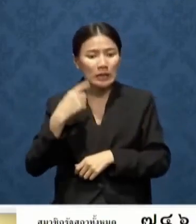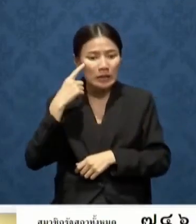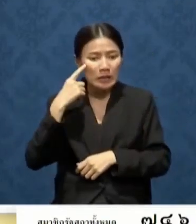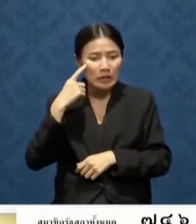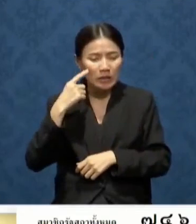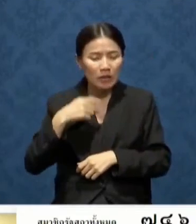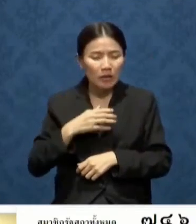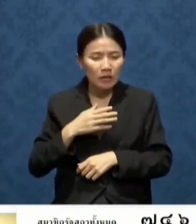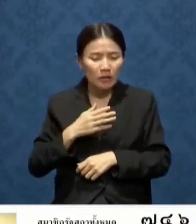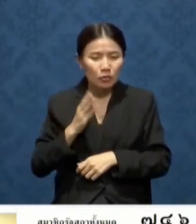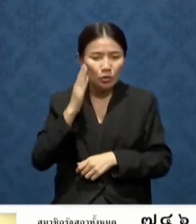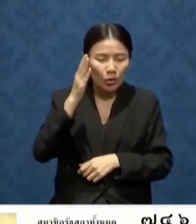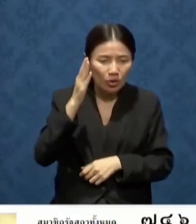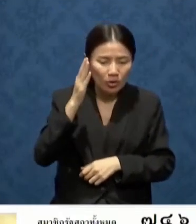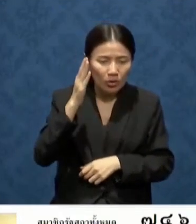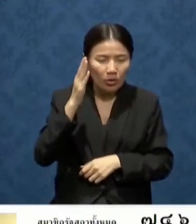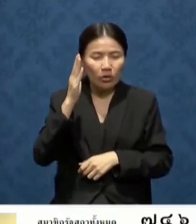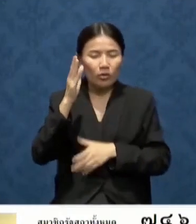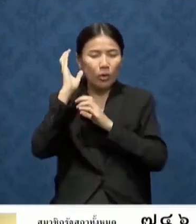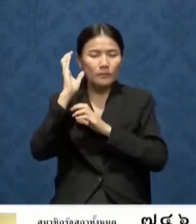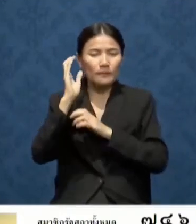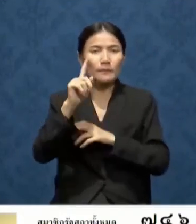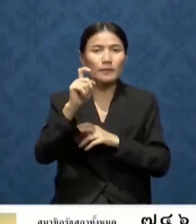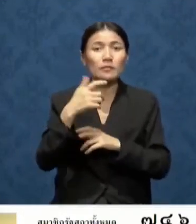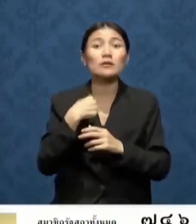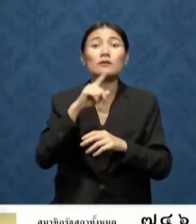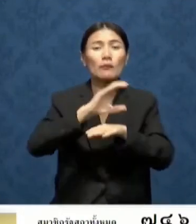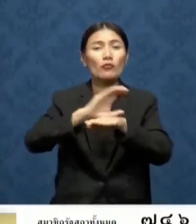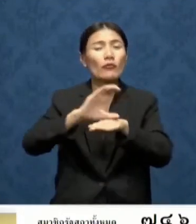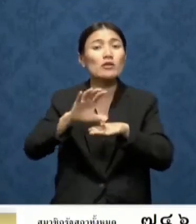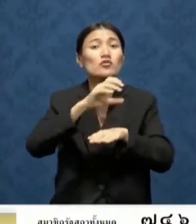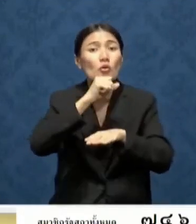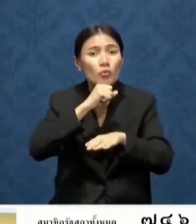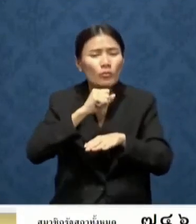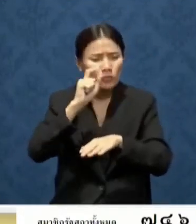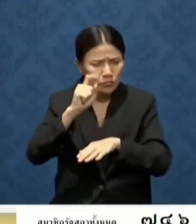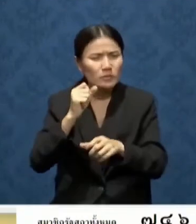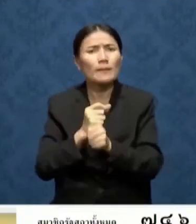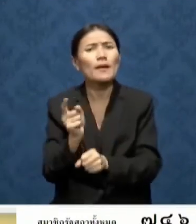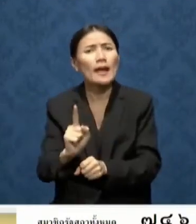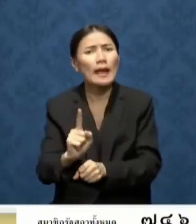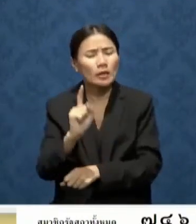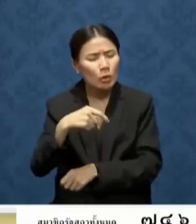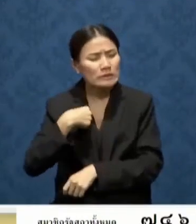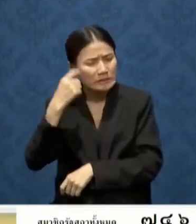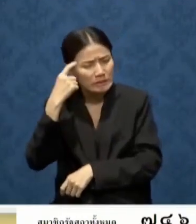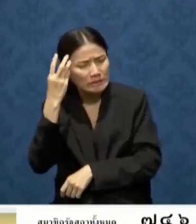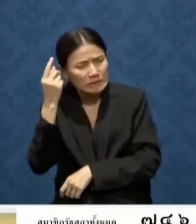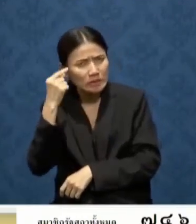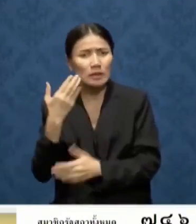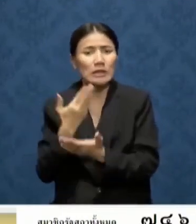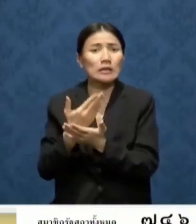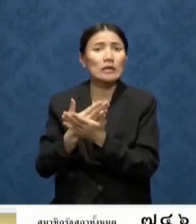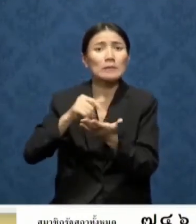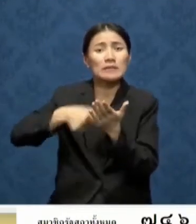ไมถึงทานจะเอาอยางไรกัสายสีส้มคิดใหดีนะครับอยาคิดแต่จะเอาเงินของคนทประเทศไปปกปกให้มเป็